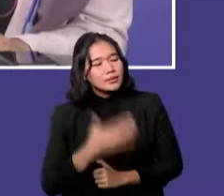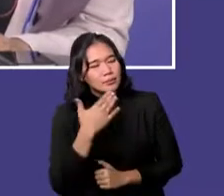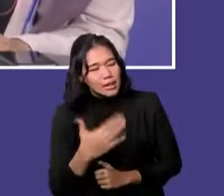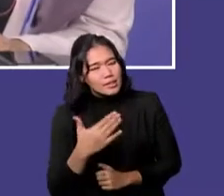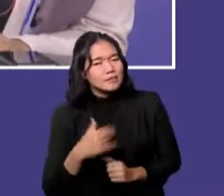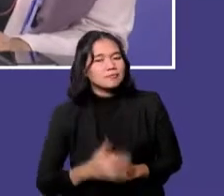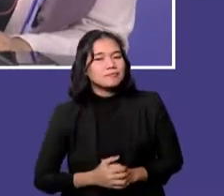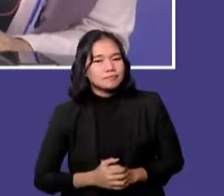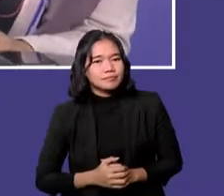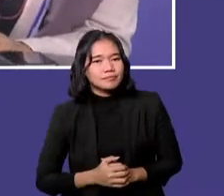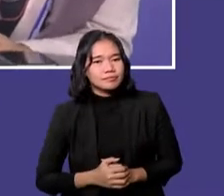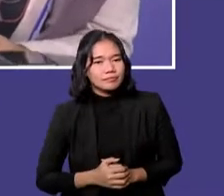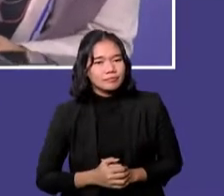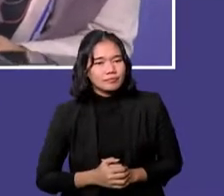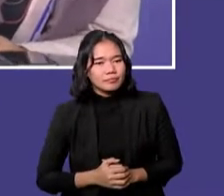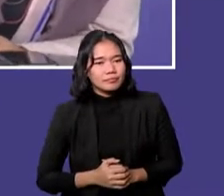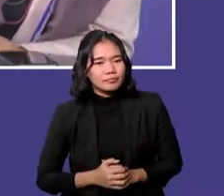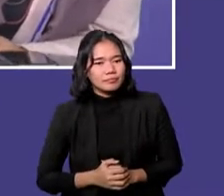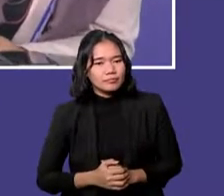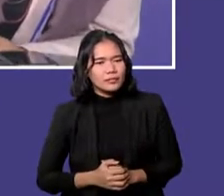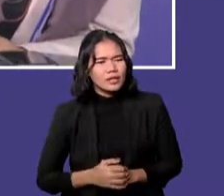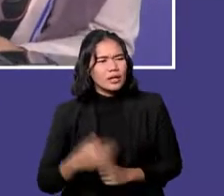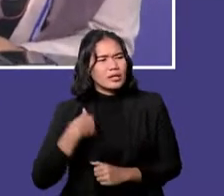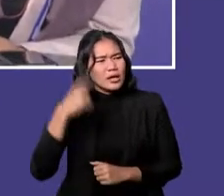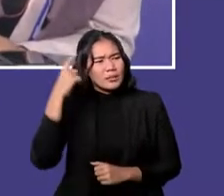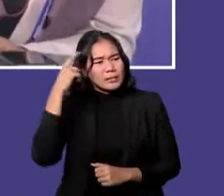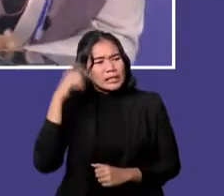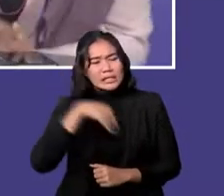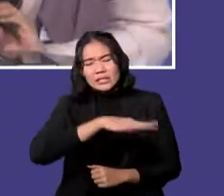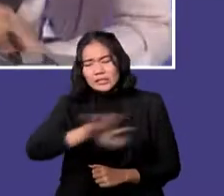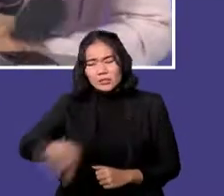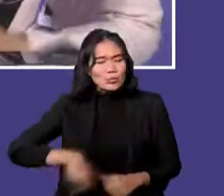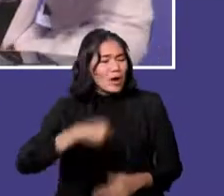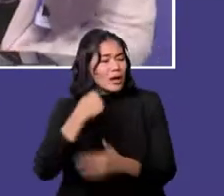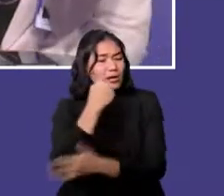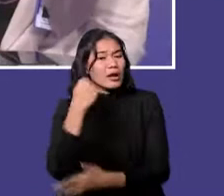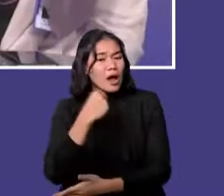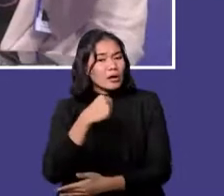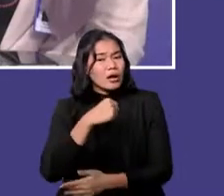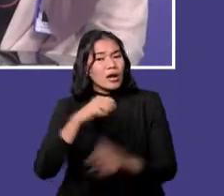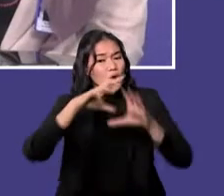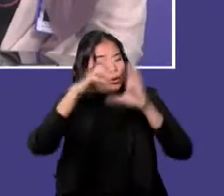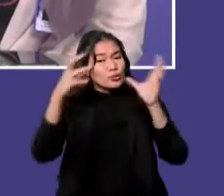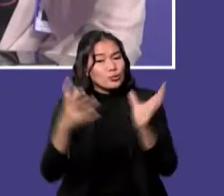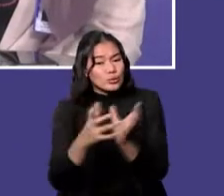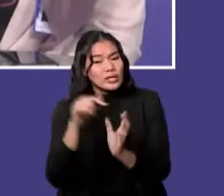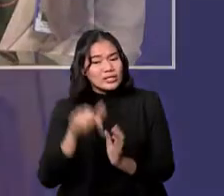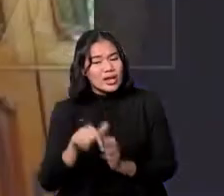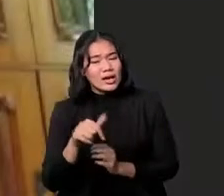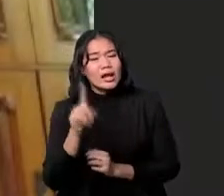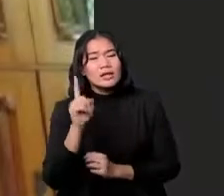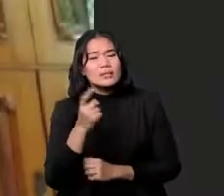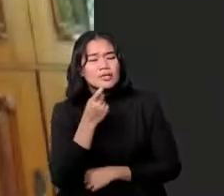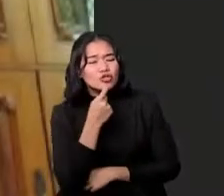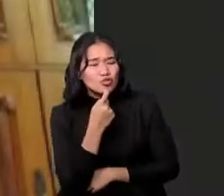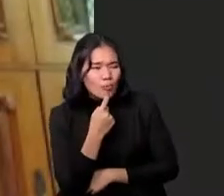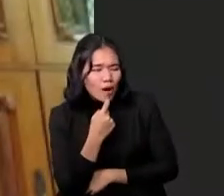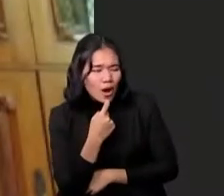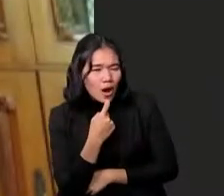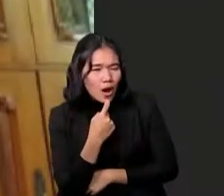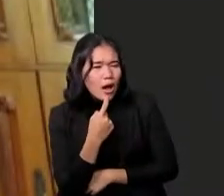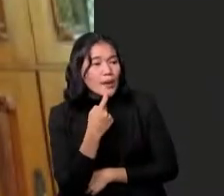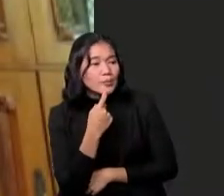Makasih ya, Mbak Kiki. Saya kira seluruh negara-negara di dunia sekarang sedang bereksperimen